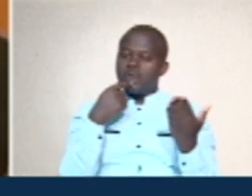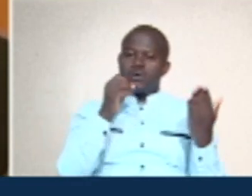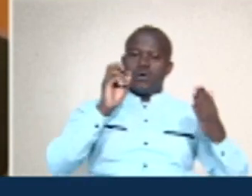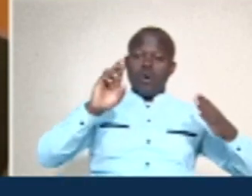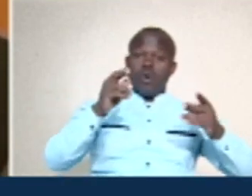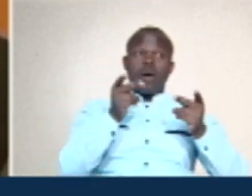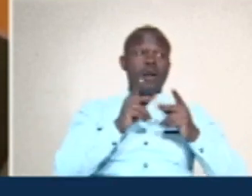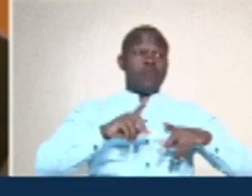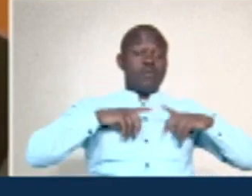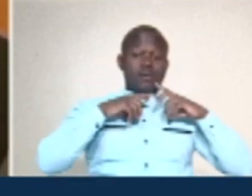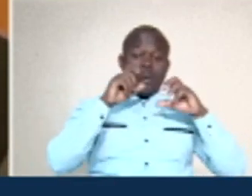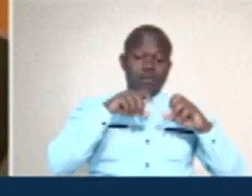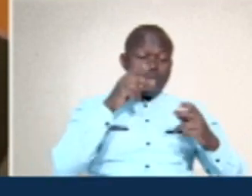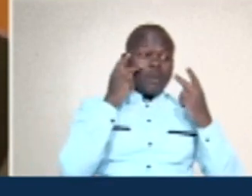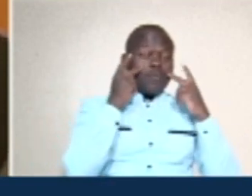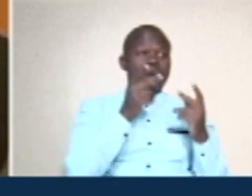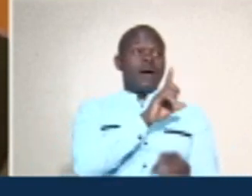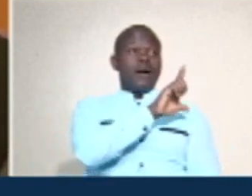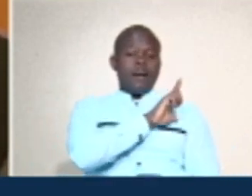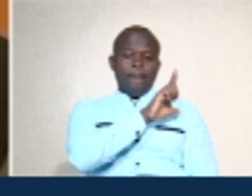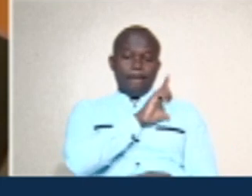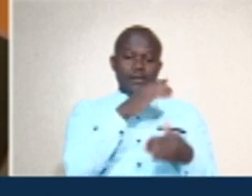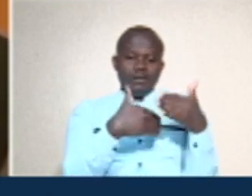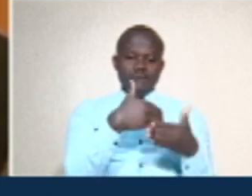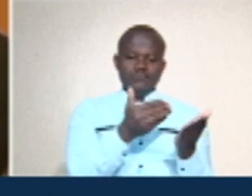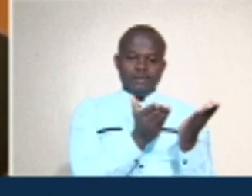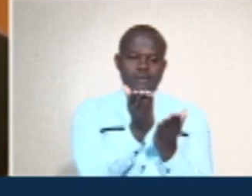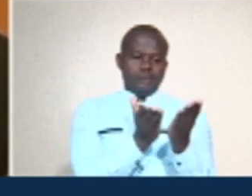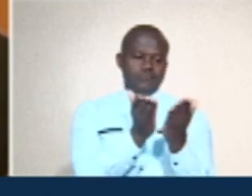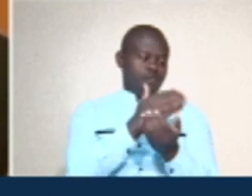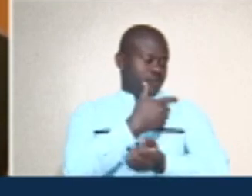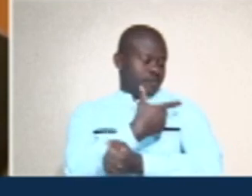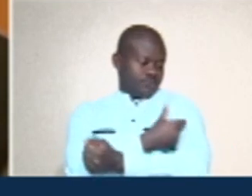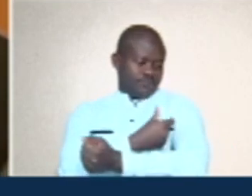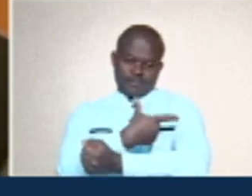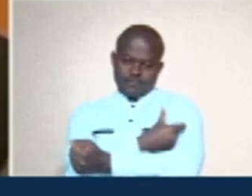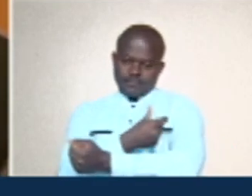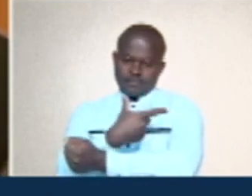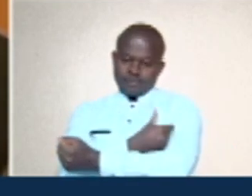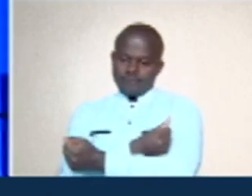aho batuye babona amahirwe yo kwegerezwa serivisi zo gukingirwa.